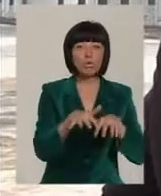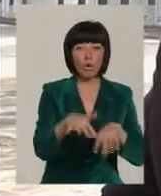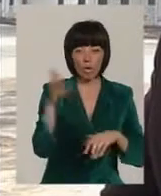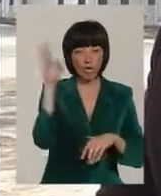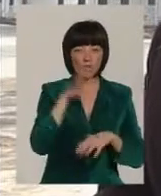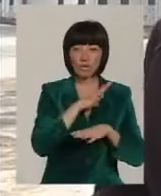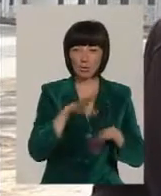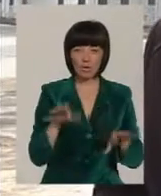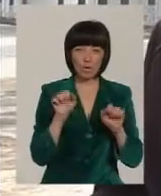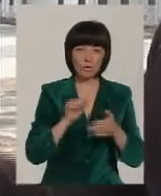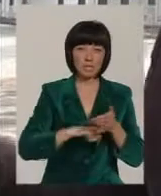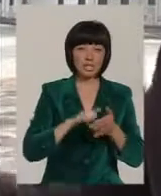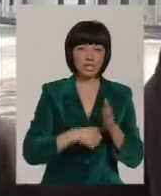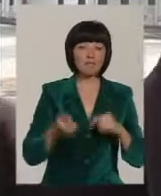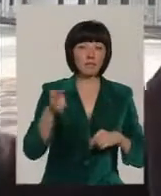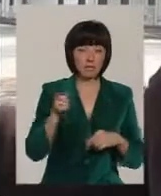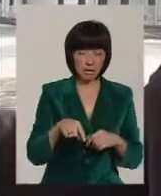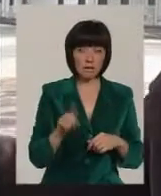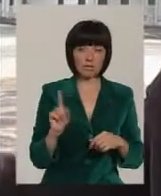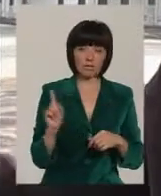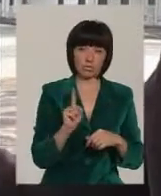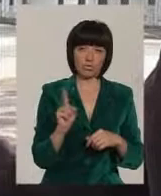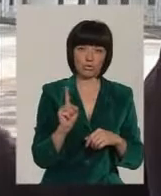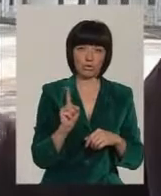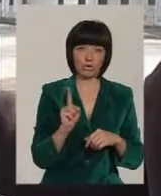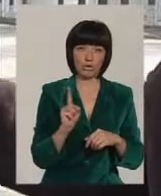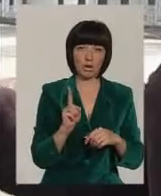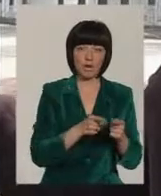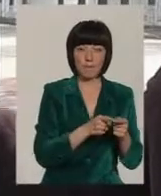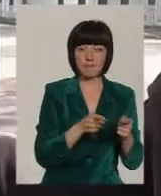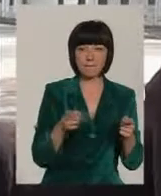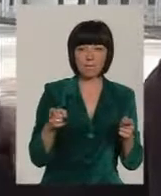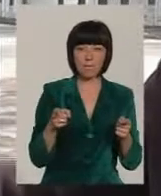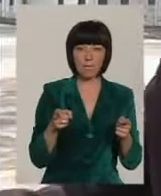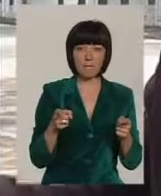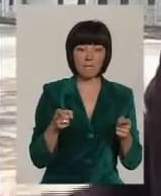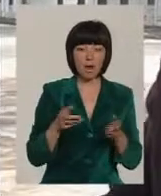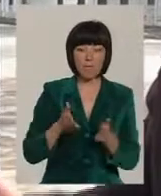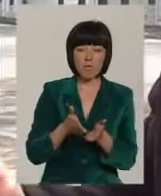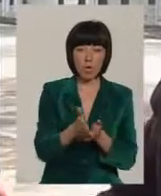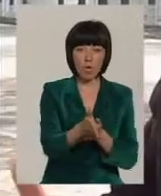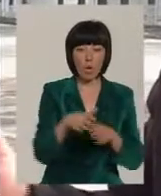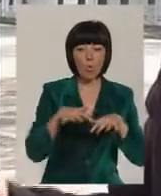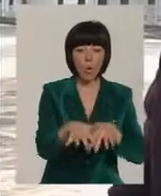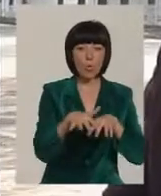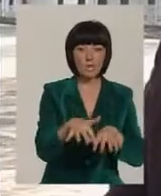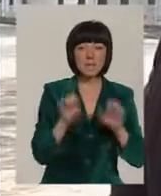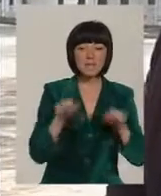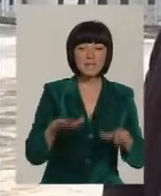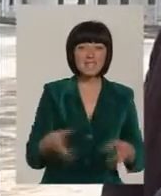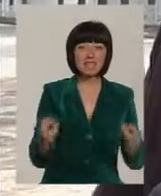Воно могло навіть спричинити те, що на протязі русла лишились такі місця, де